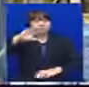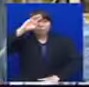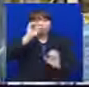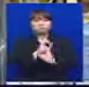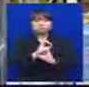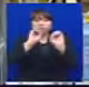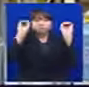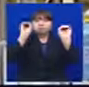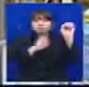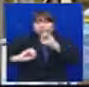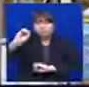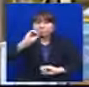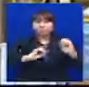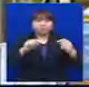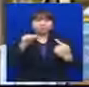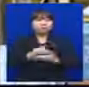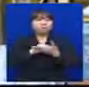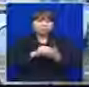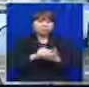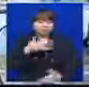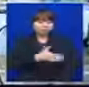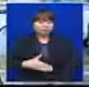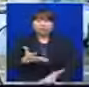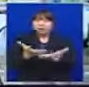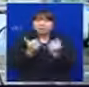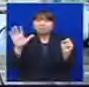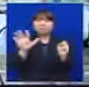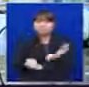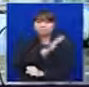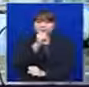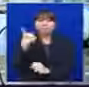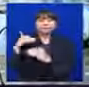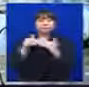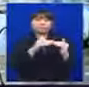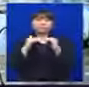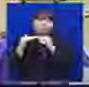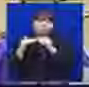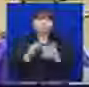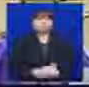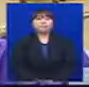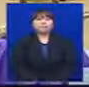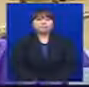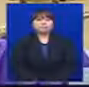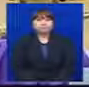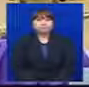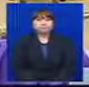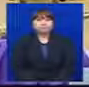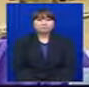ปลอดภัยและรับกับการบริการสุขภาพได้อย่างทั่วถึงและมีความเท่าเทียมกันต่อไป